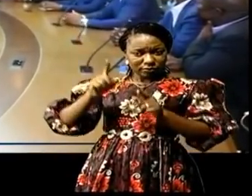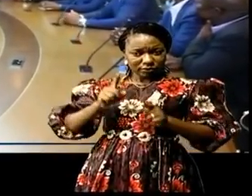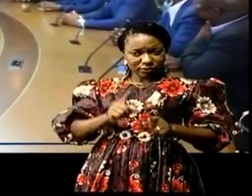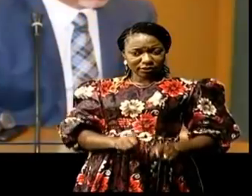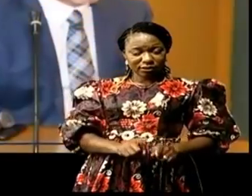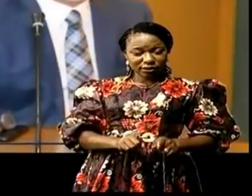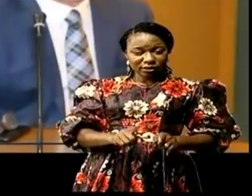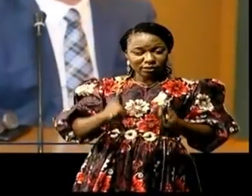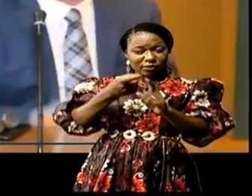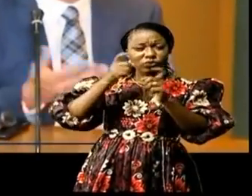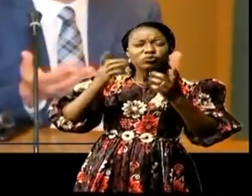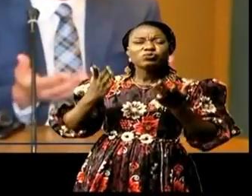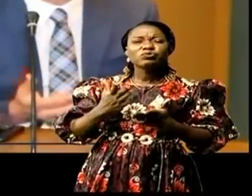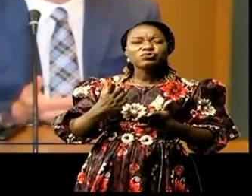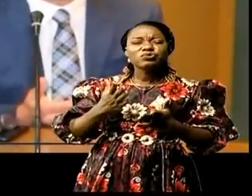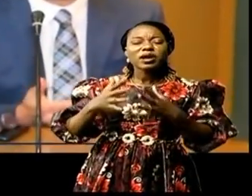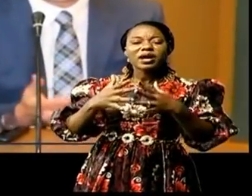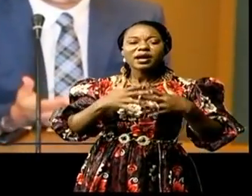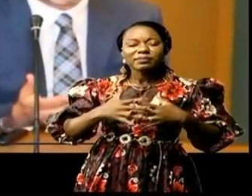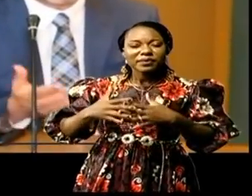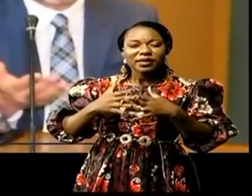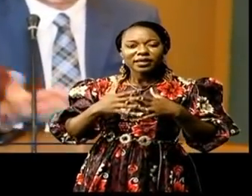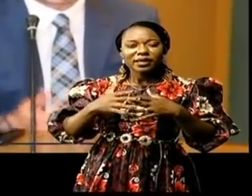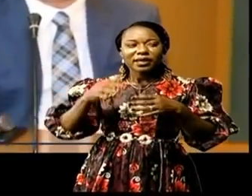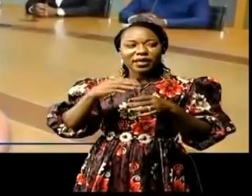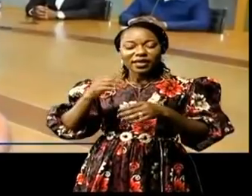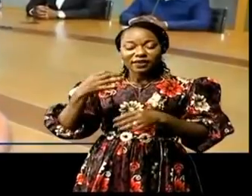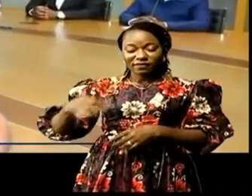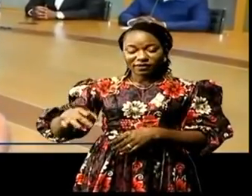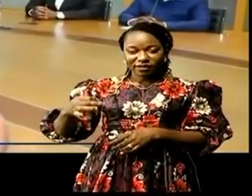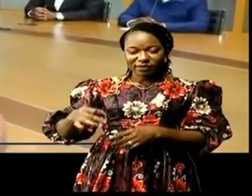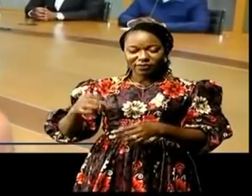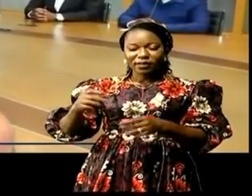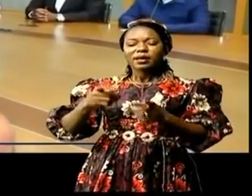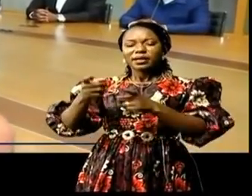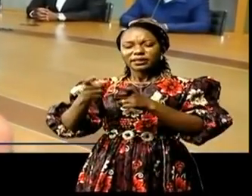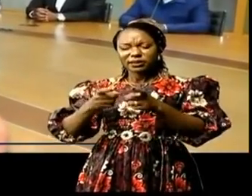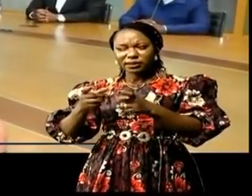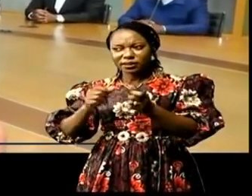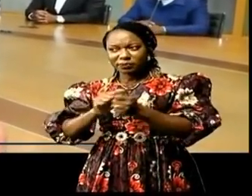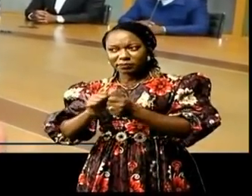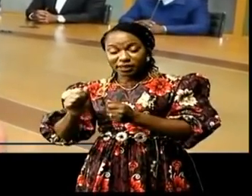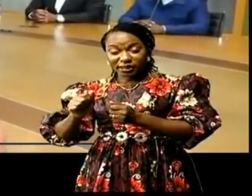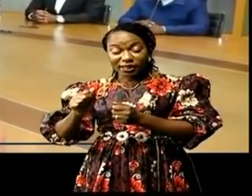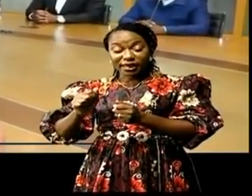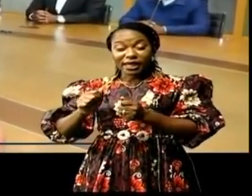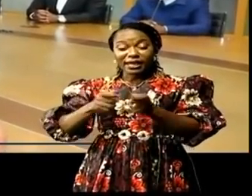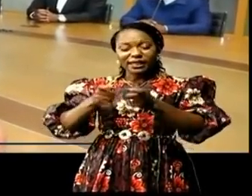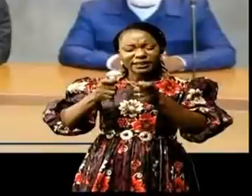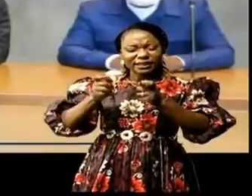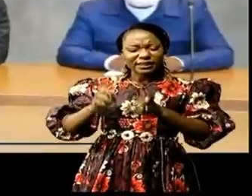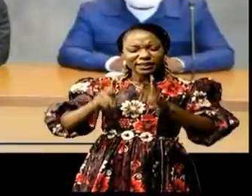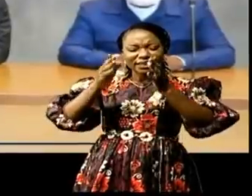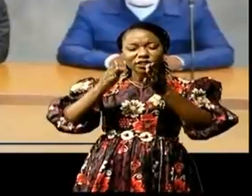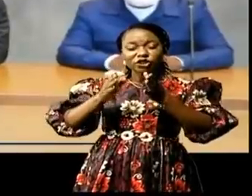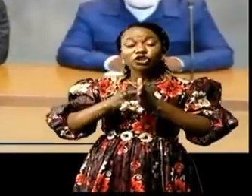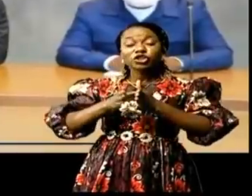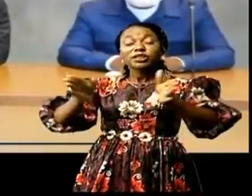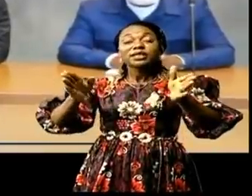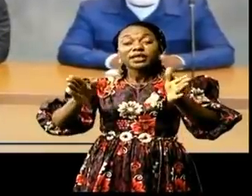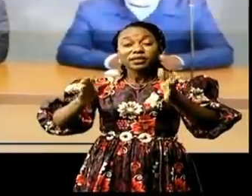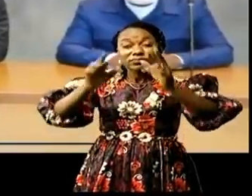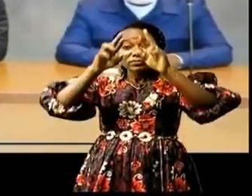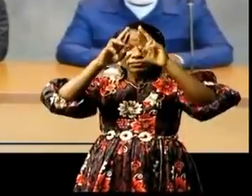la transformation numérique et la sécurité nationale, conduite par le directeur général du réseau national des télécommunications et satellites,